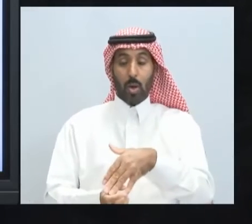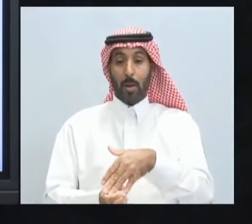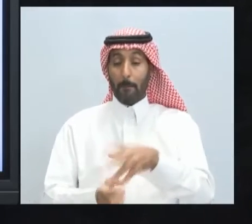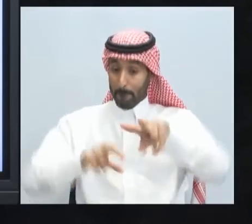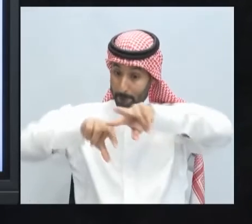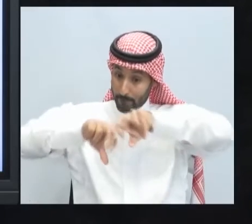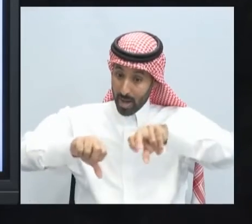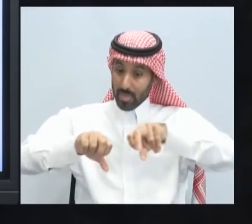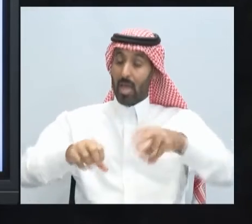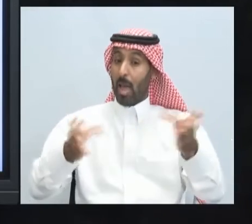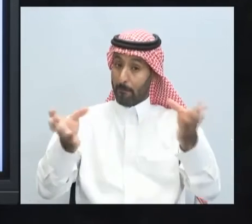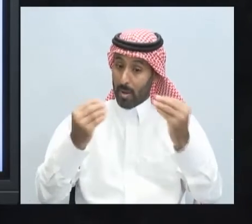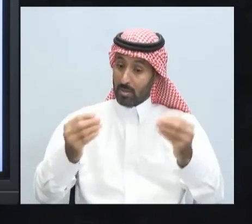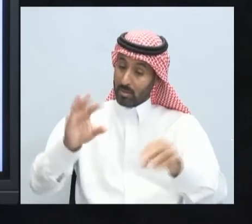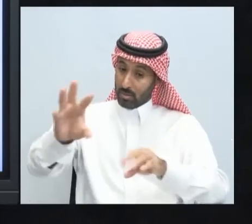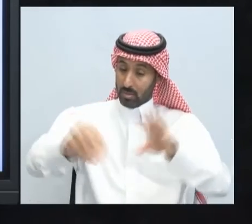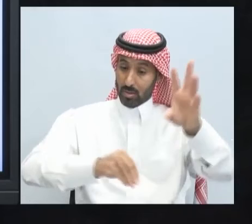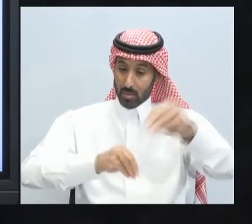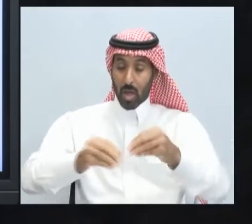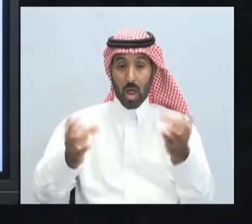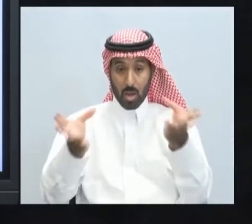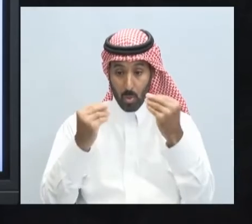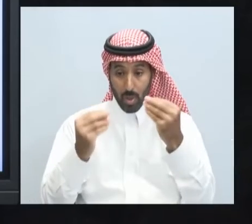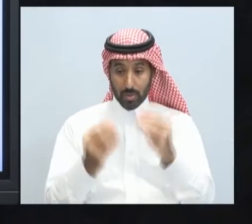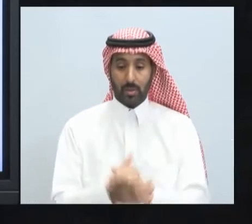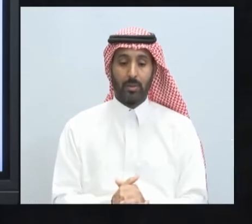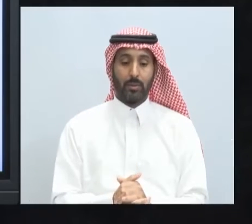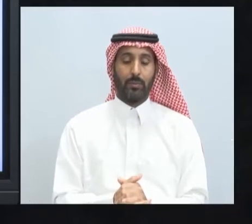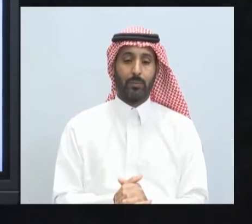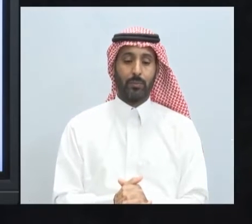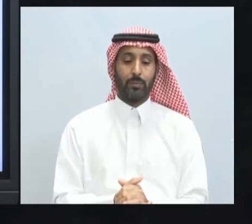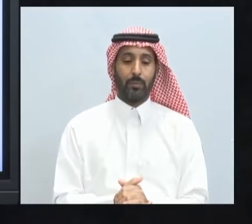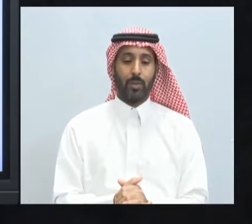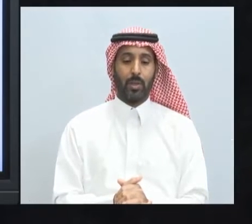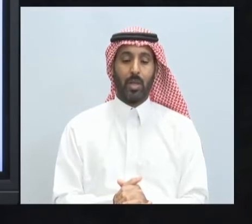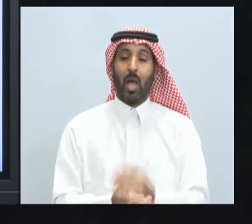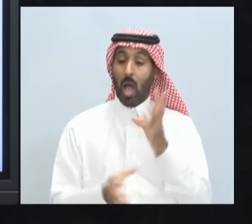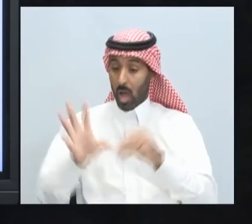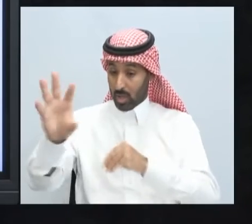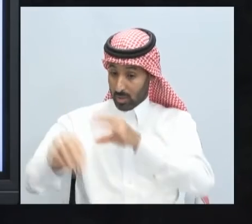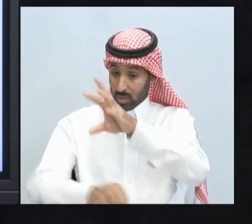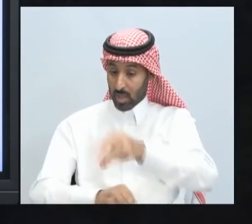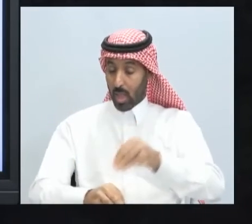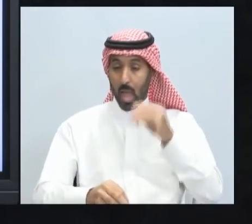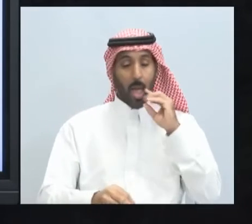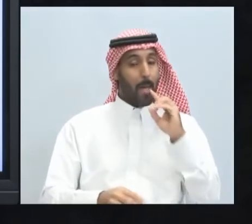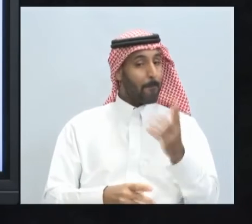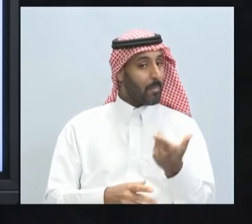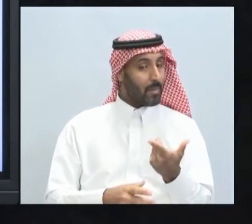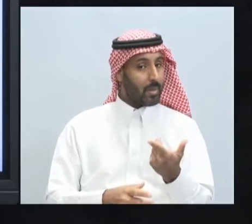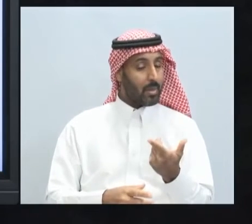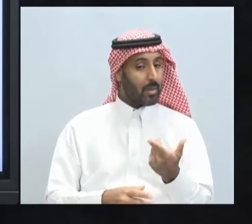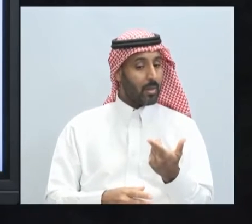ماذا مصادر جمع المعلومات اجمع المعلومات بناء